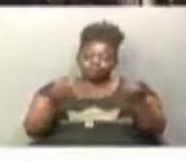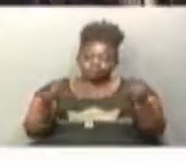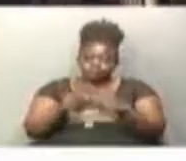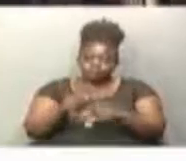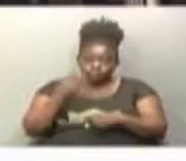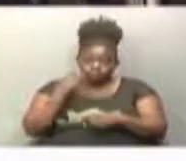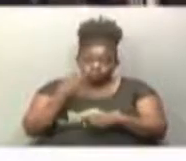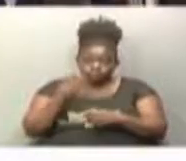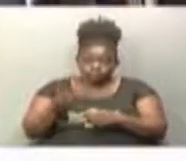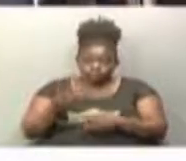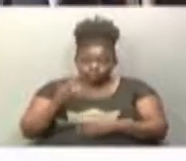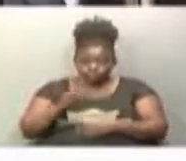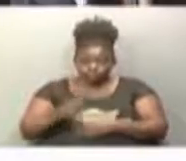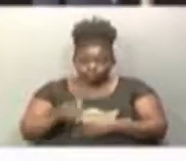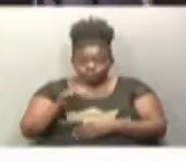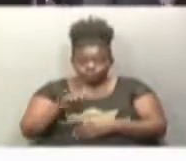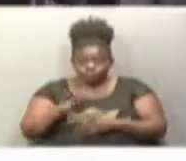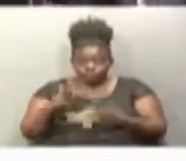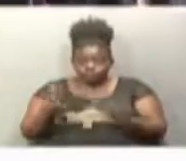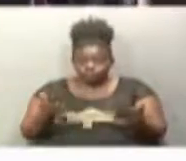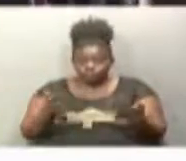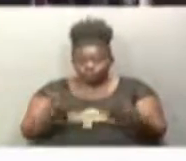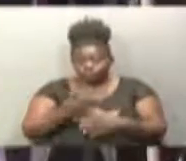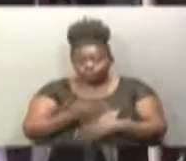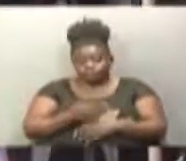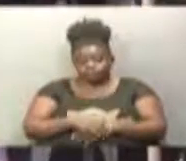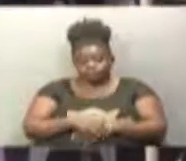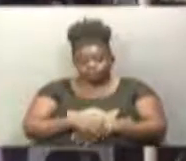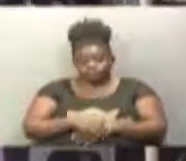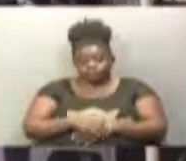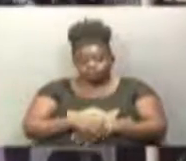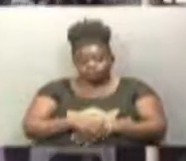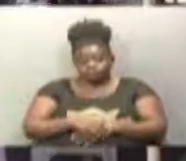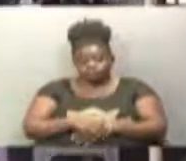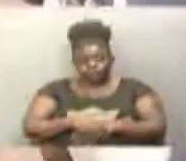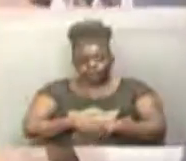Nebisa zaabwe zikikuseera omutima wange batandika okubasomesa wano.